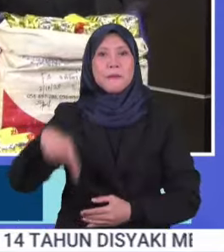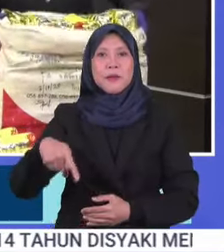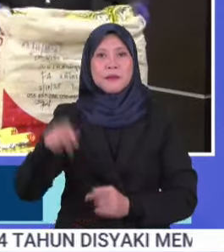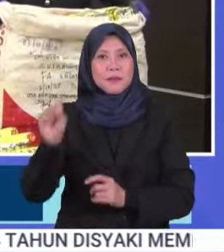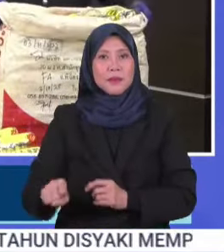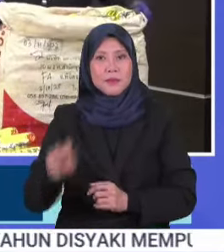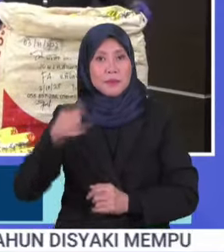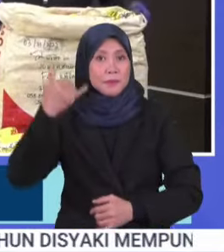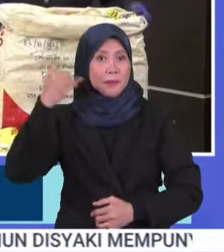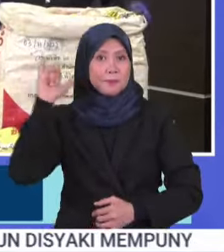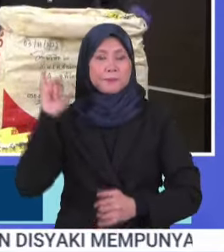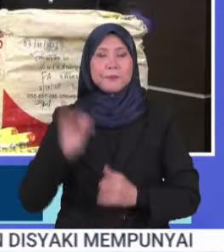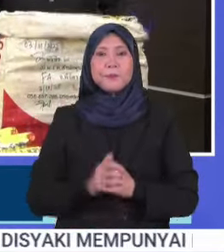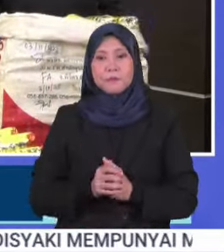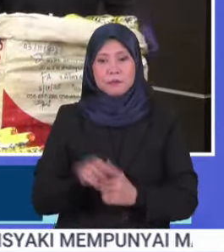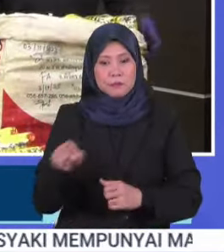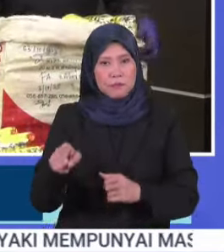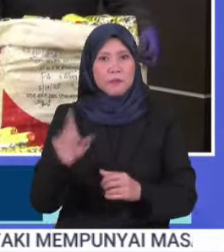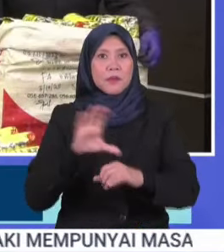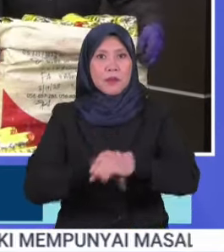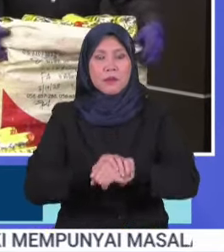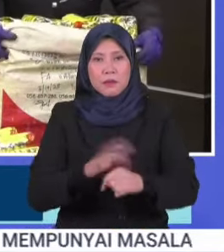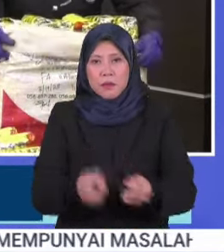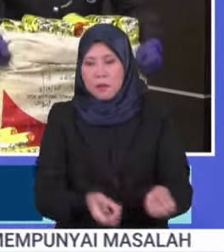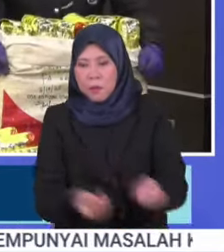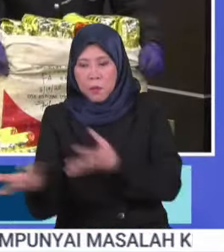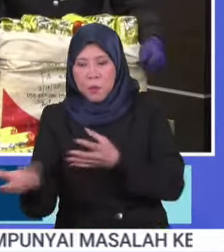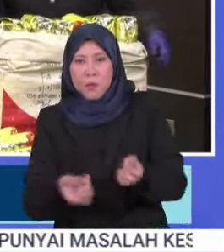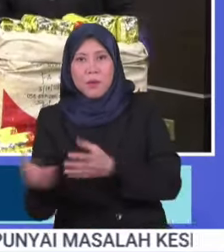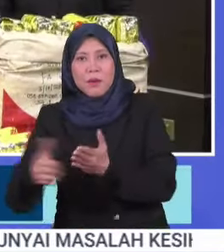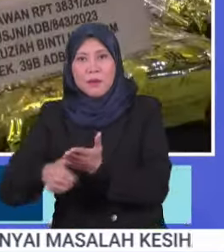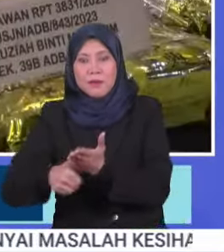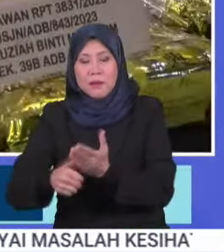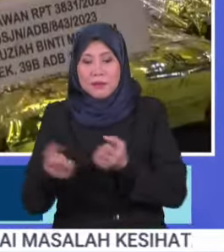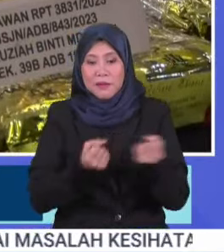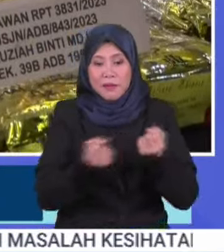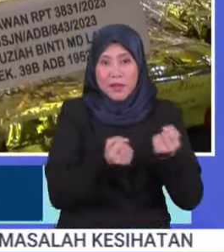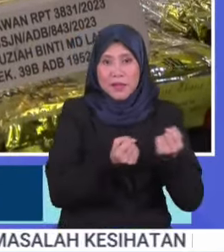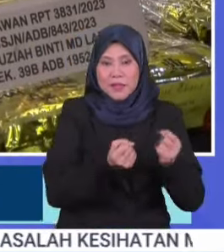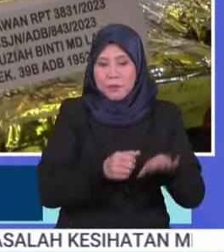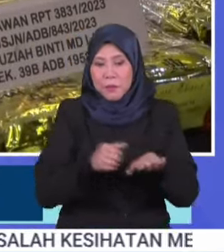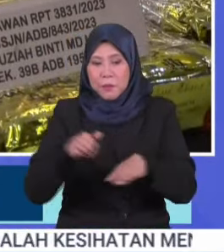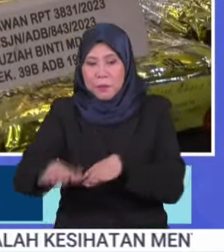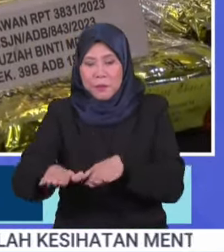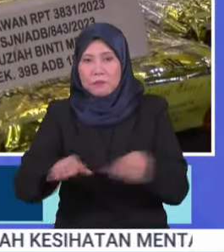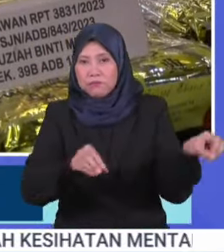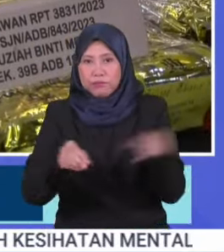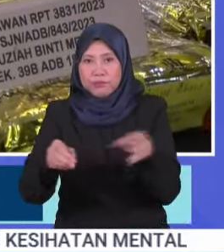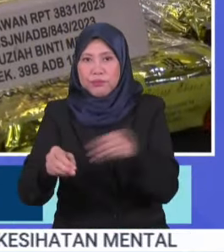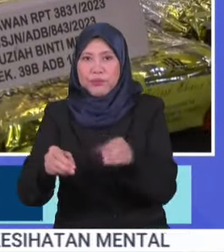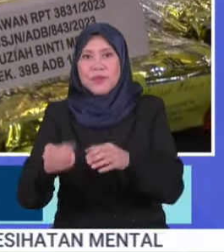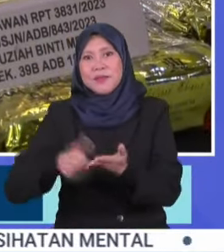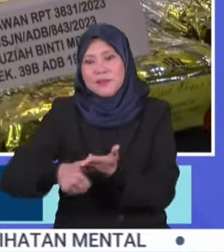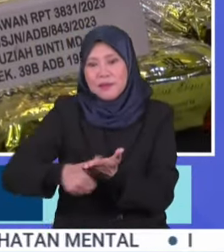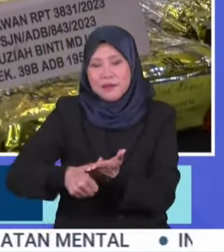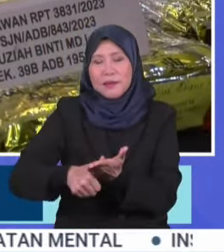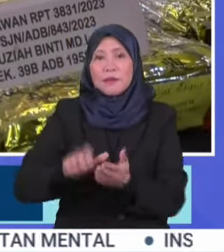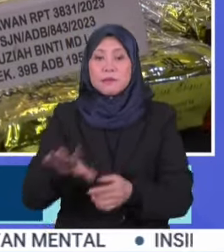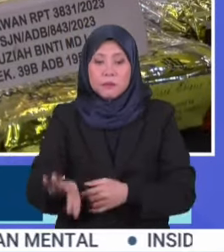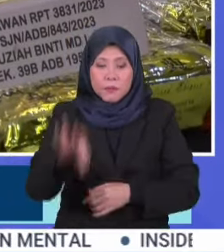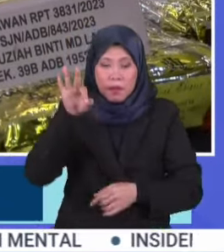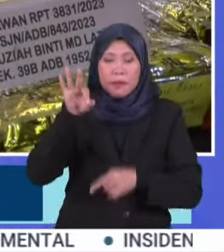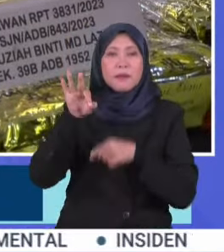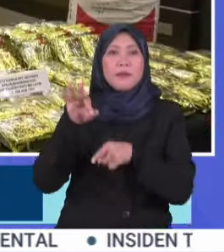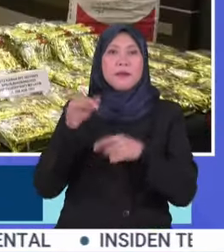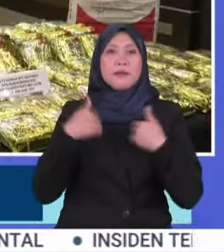Selatan semalam. Suspek ditahan ketika sedang memunggah dadah dari sebuah kereta ke kereta yang dipandunya. Dadah berkenaan ditemukan di